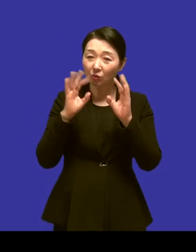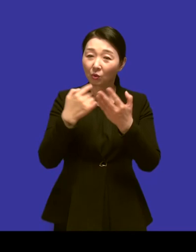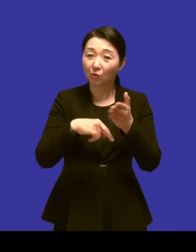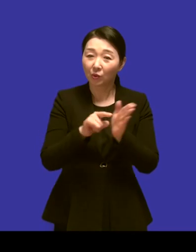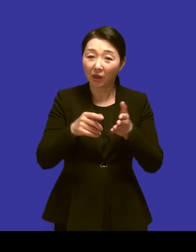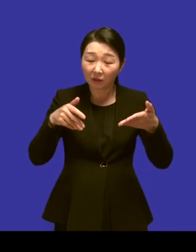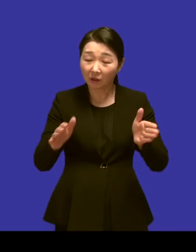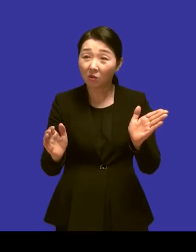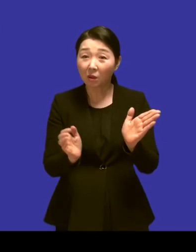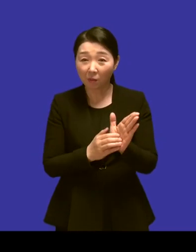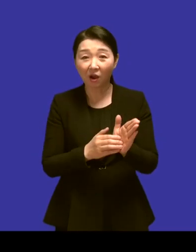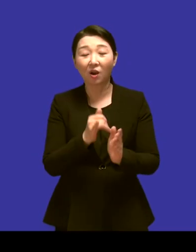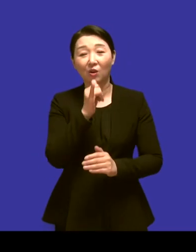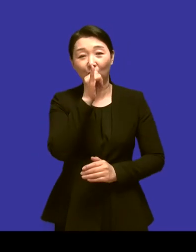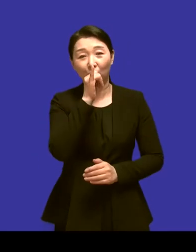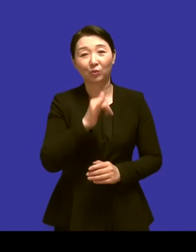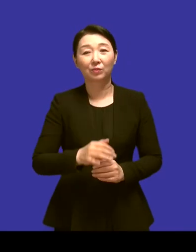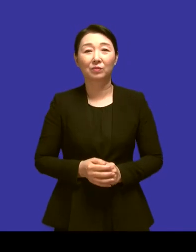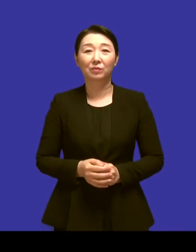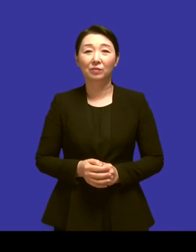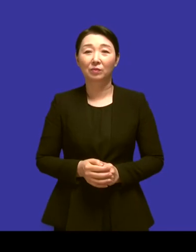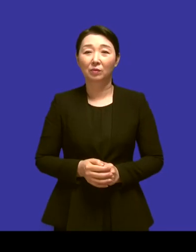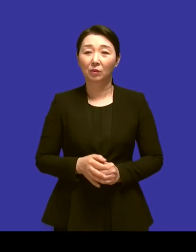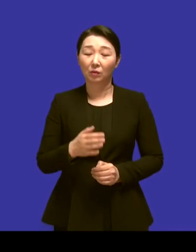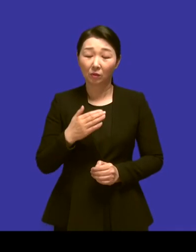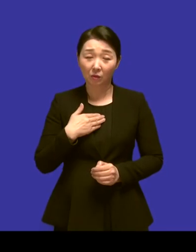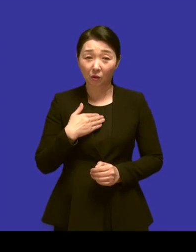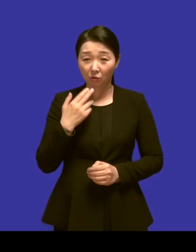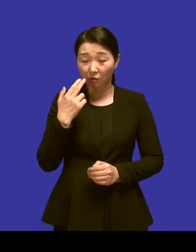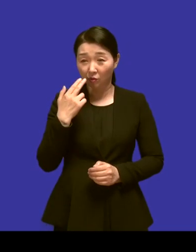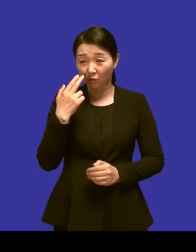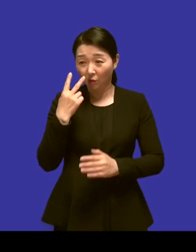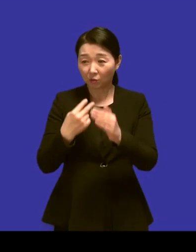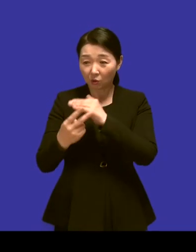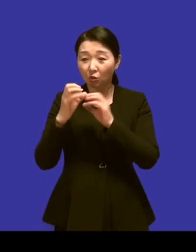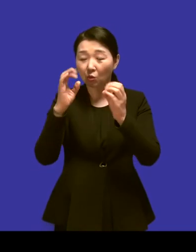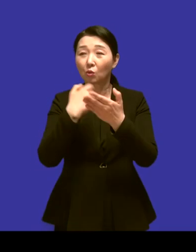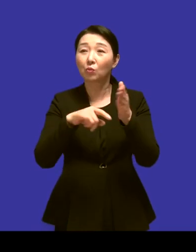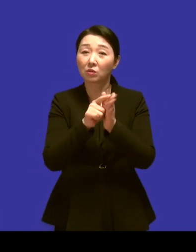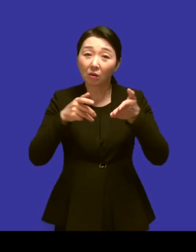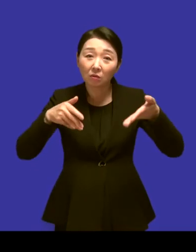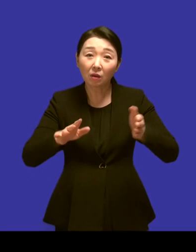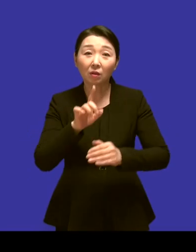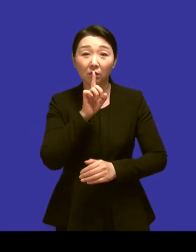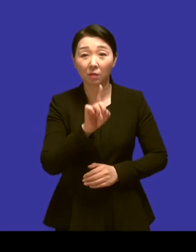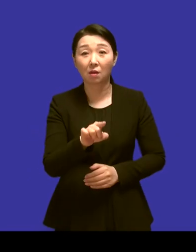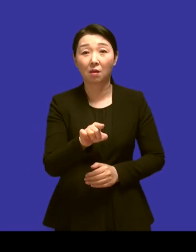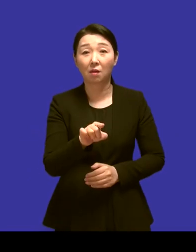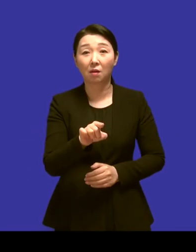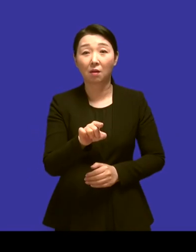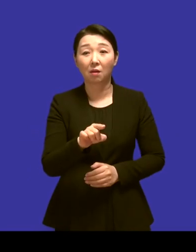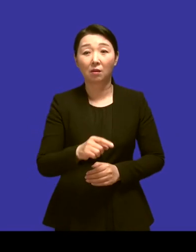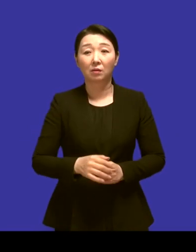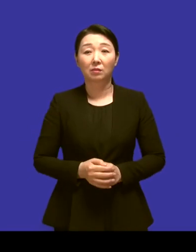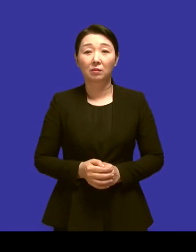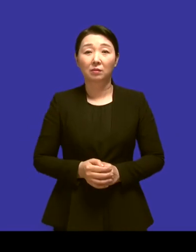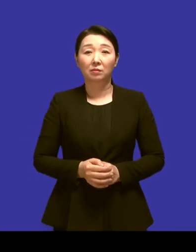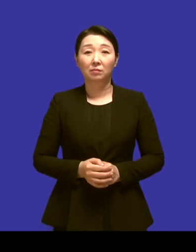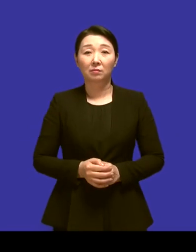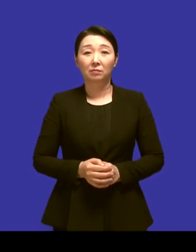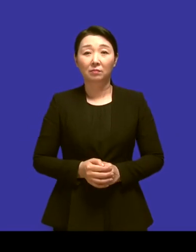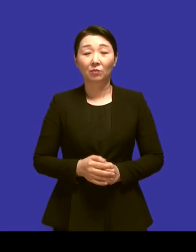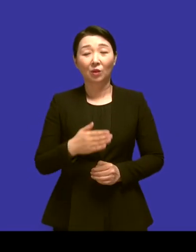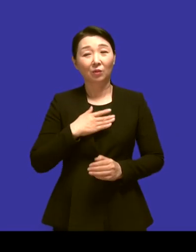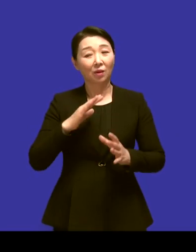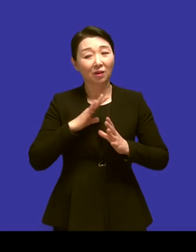mission이라는 가사로 시작을 하더라고요. 아, 네, 맞습니다. 자기는 미션을 하기 위해서 태어났습니다라고 네. 아예 대놓고 네. 시작을 해서 네,